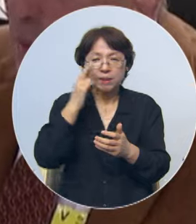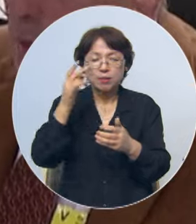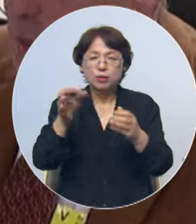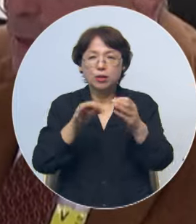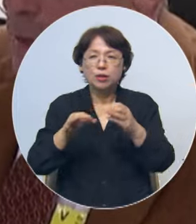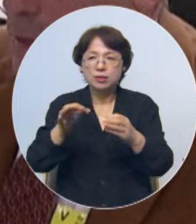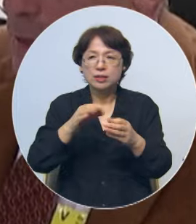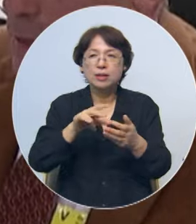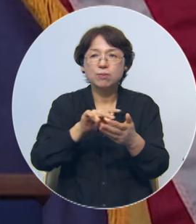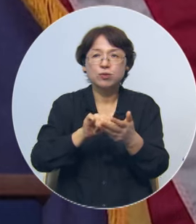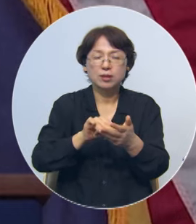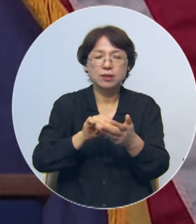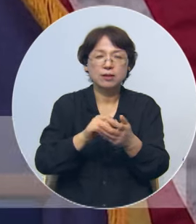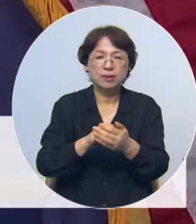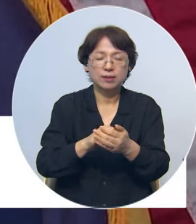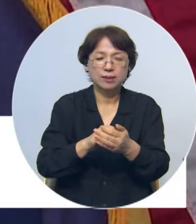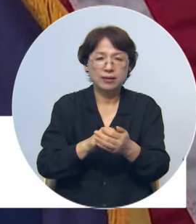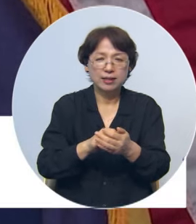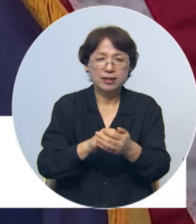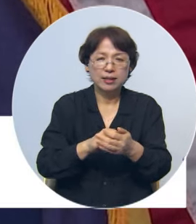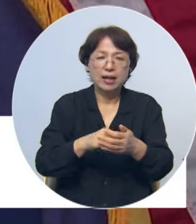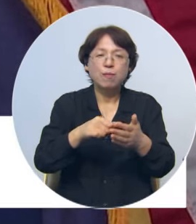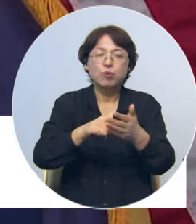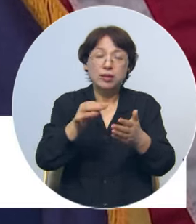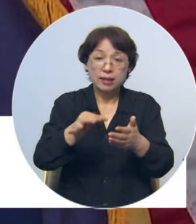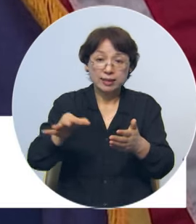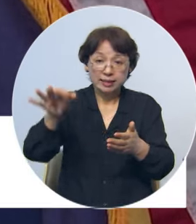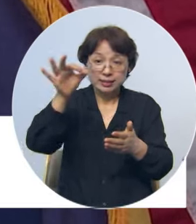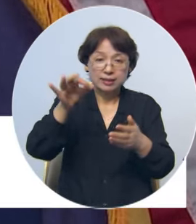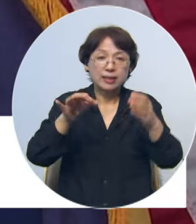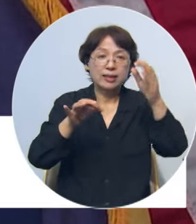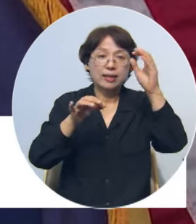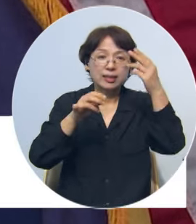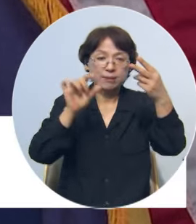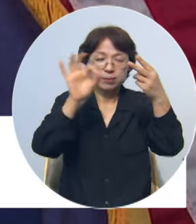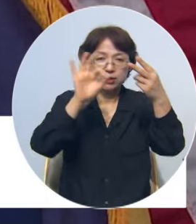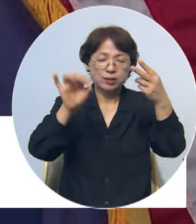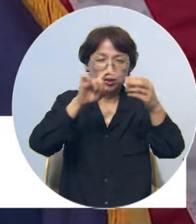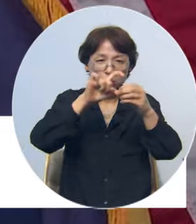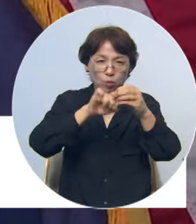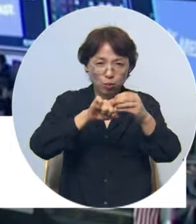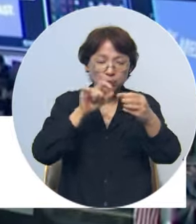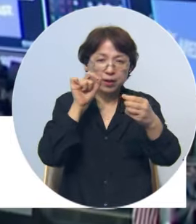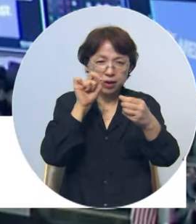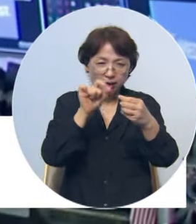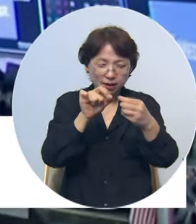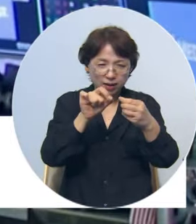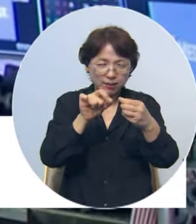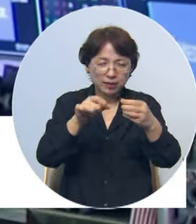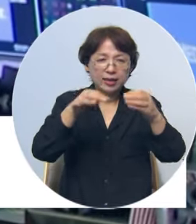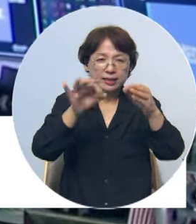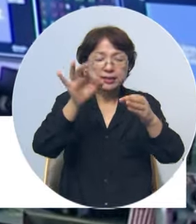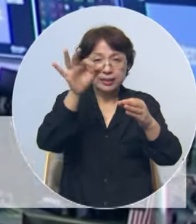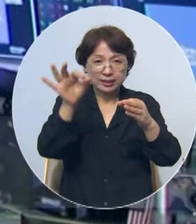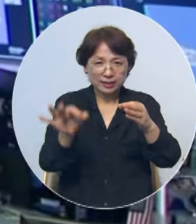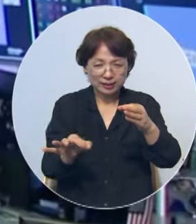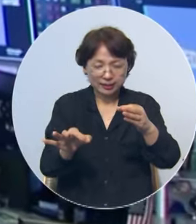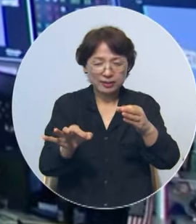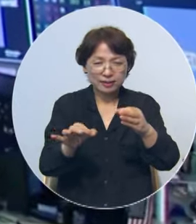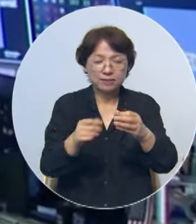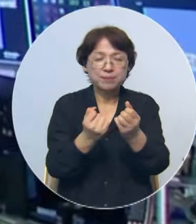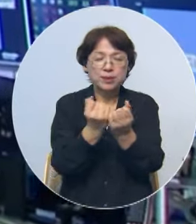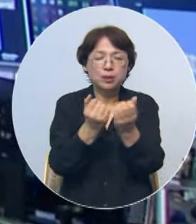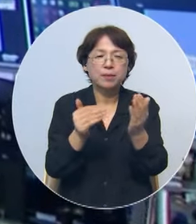괴롭혔던 인플레이션이 2% 목표에 가까워졌다며 금리 인하 이유를 설명했습니다. 또 올해 말까지 금리를